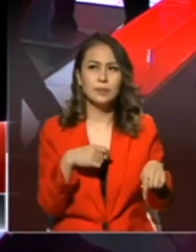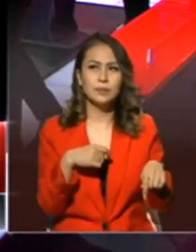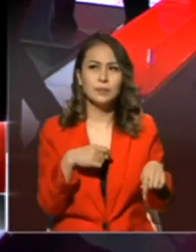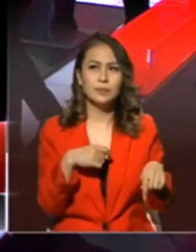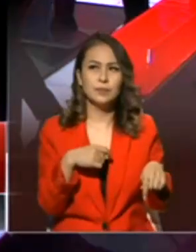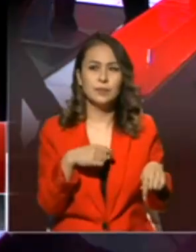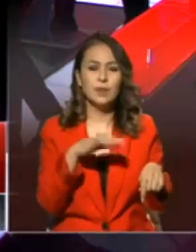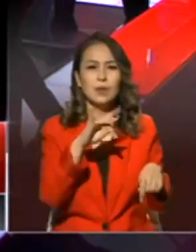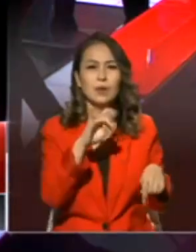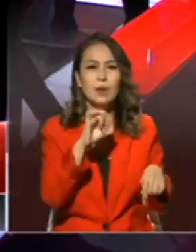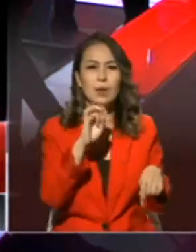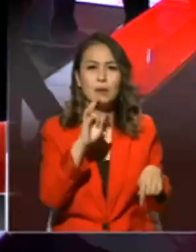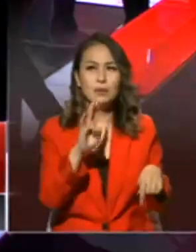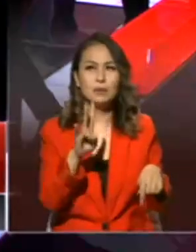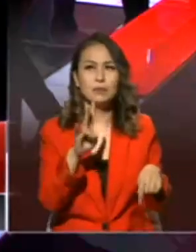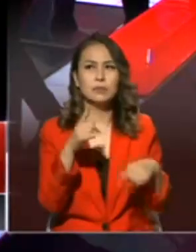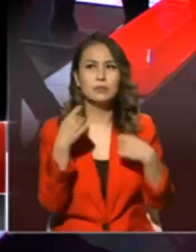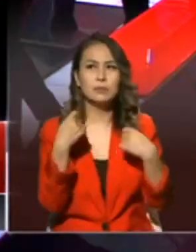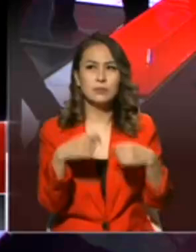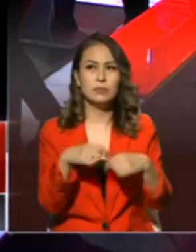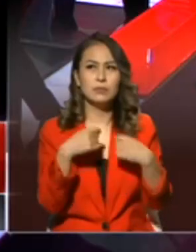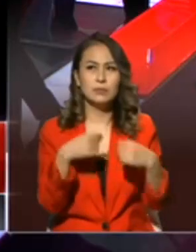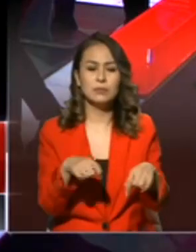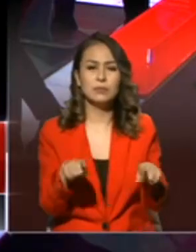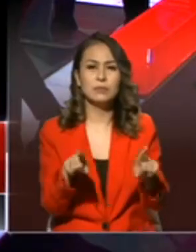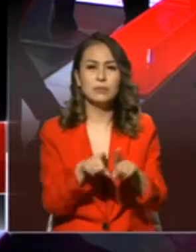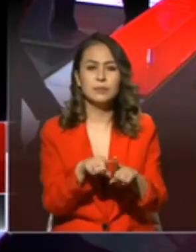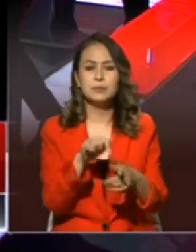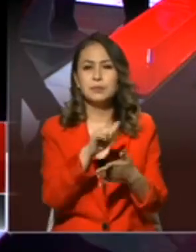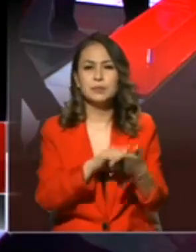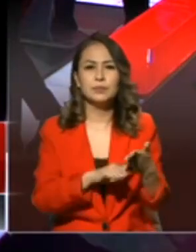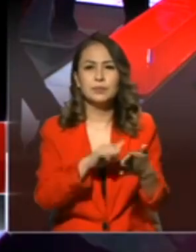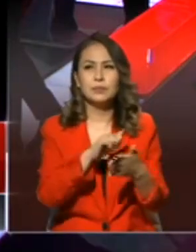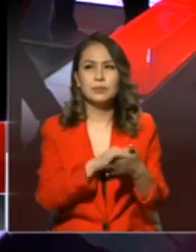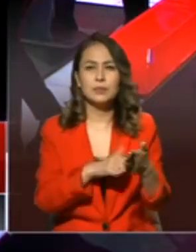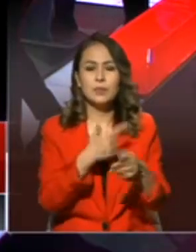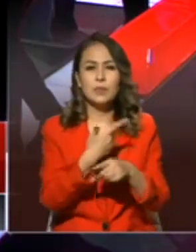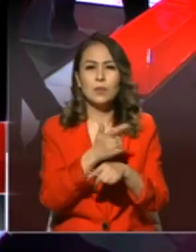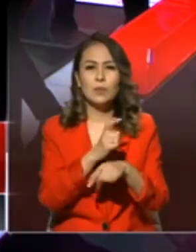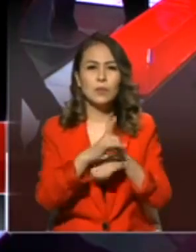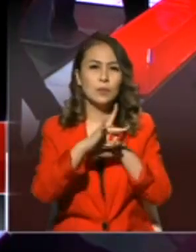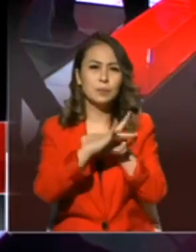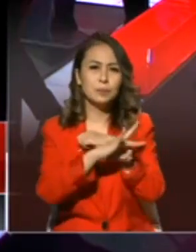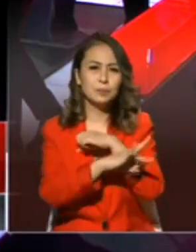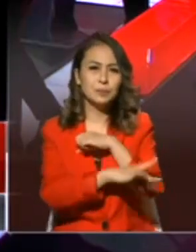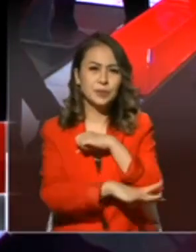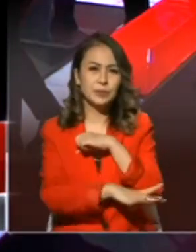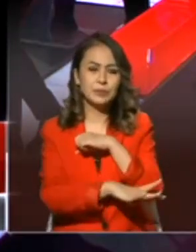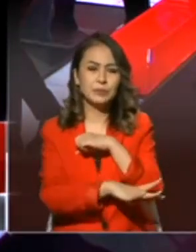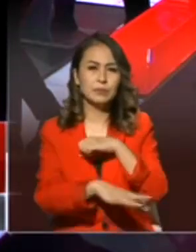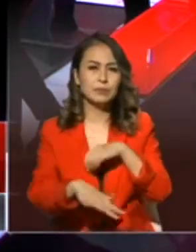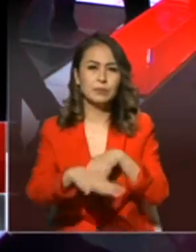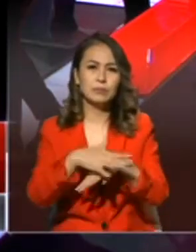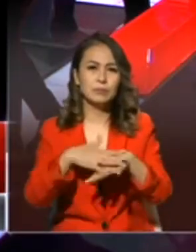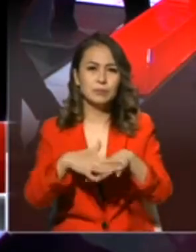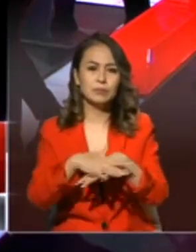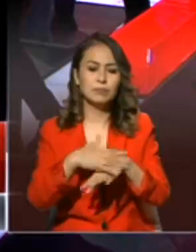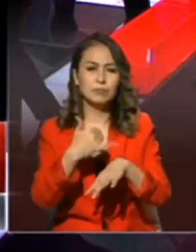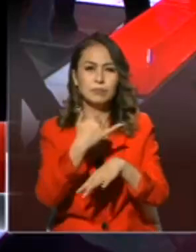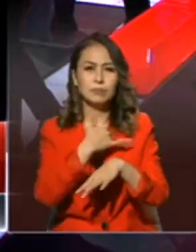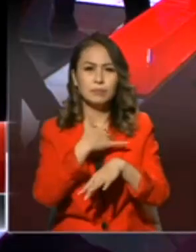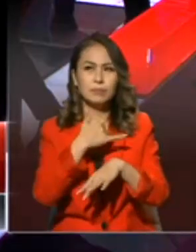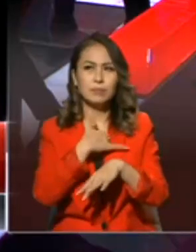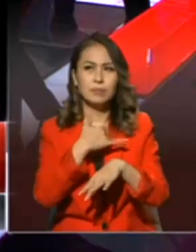Әлгі Иран мен сатуының не причинасы өте кедей халық. Біздікі енді